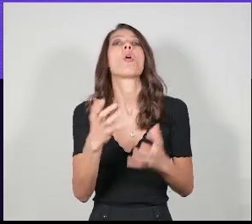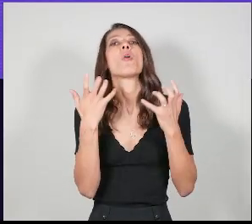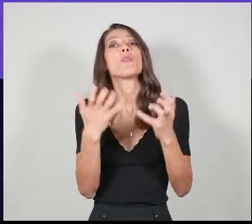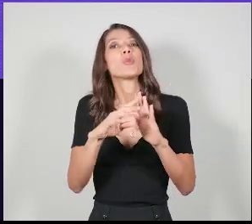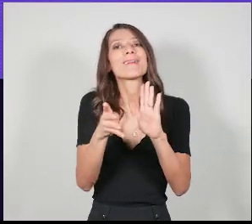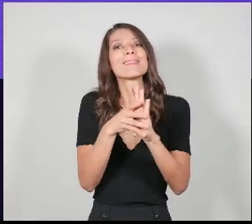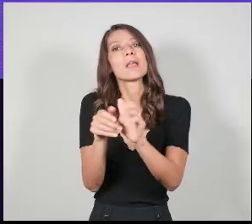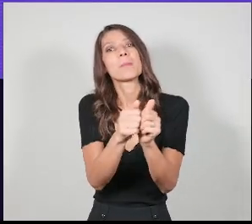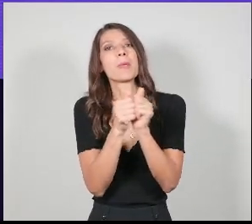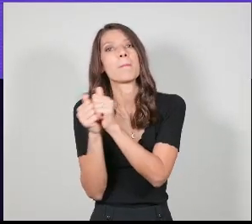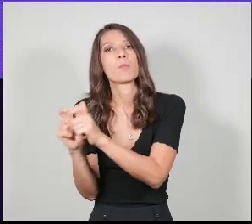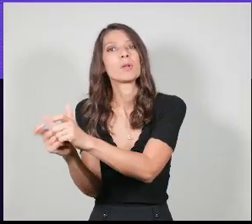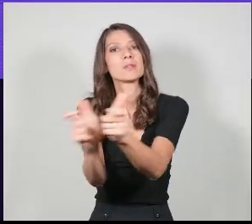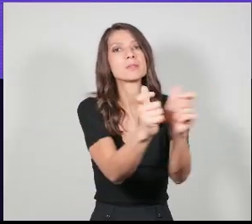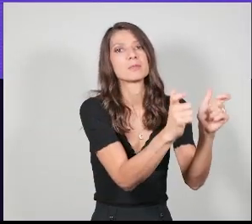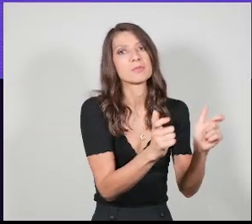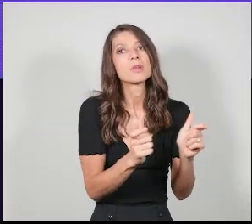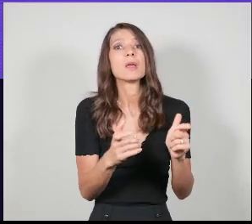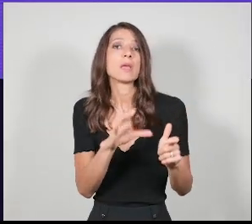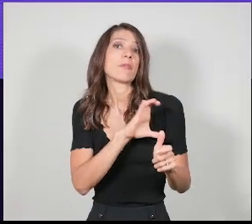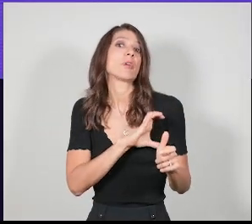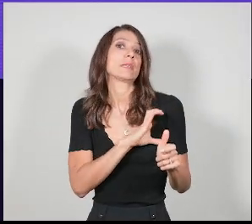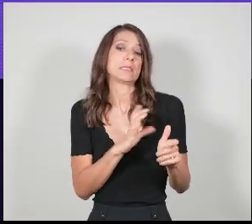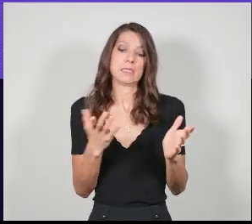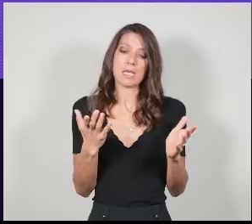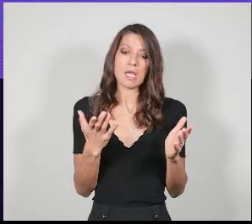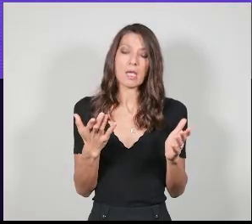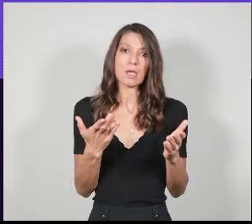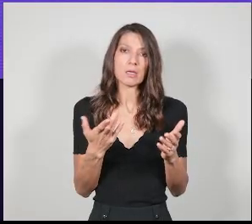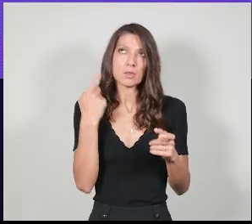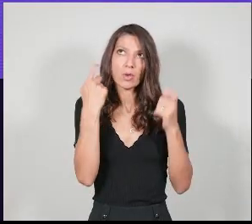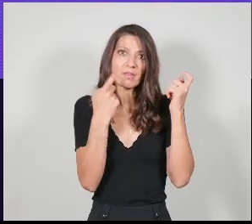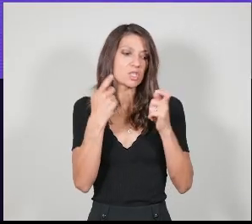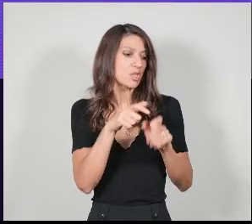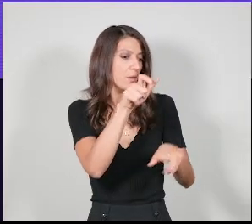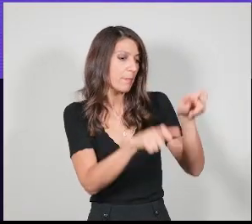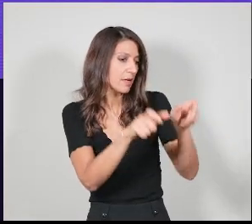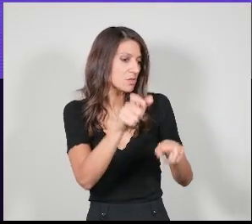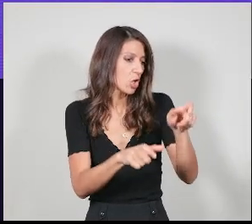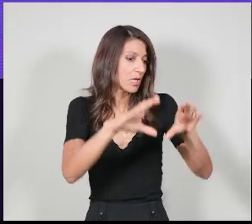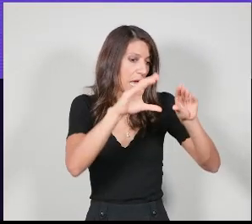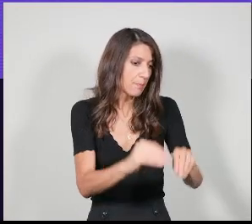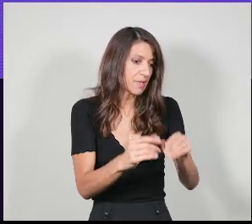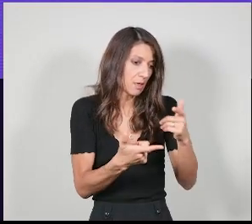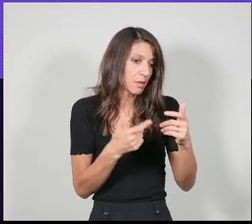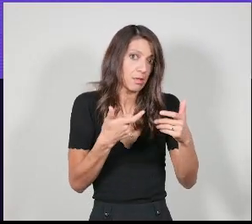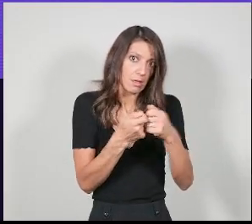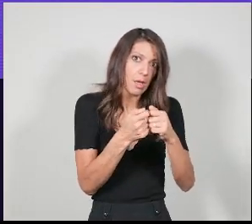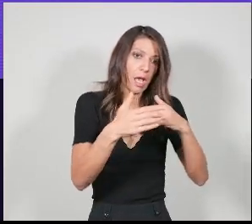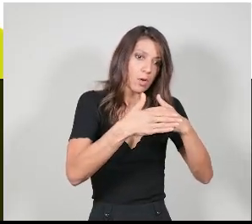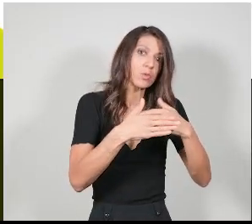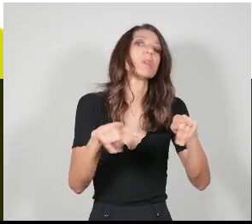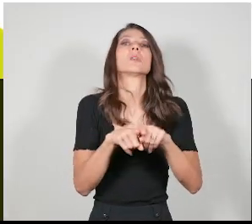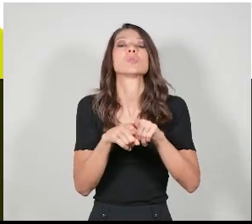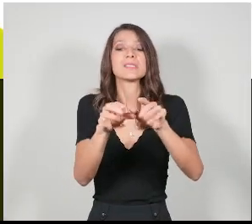communs. Et dans cette territorialisation, de s'assurer qu'en fait, on est au plus près des lieux de vie et surtout que le territoire soit maillé,